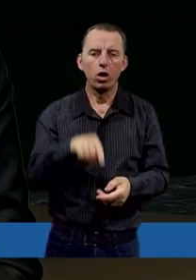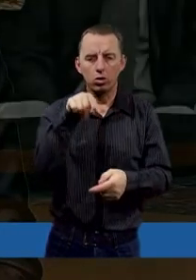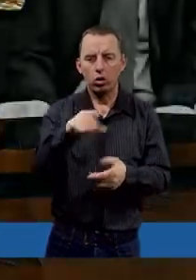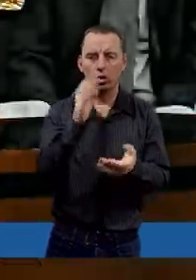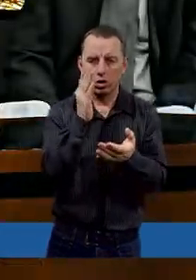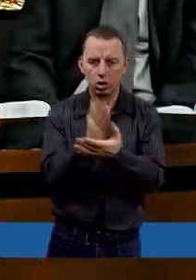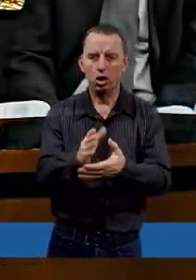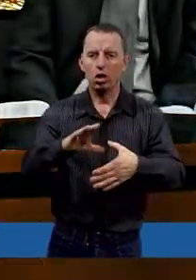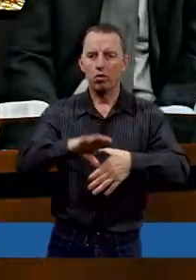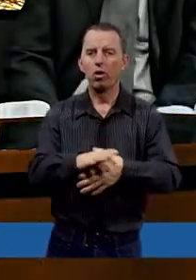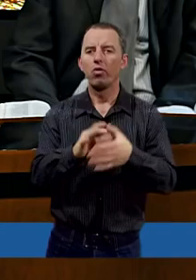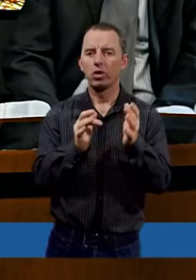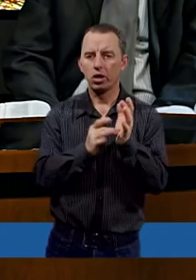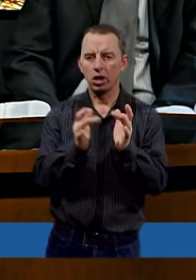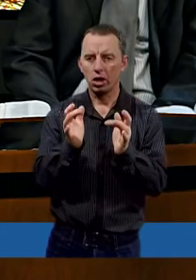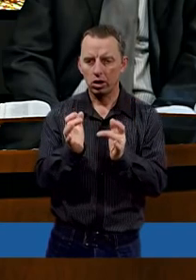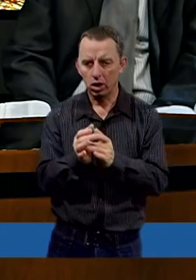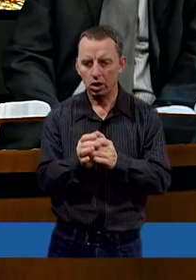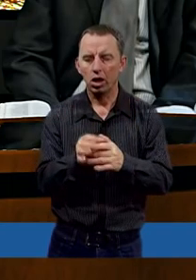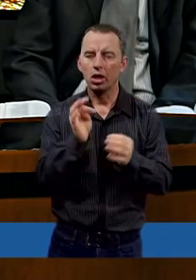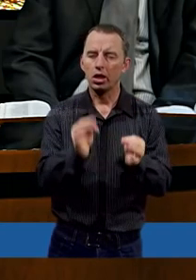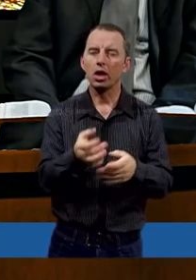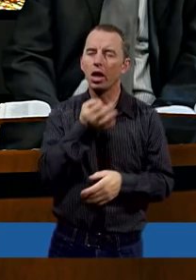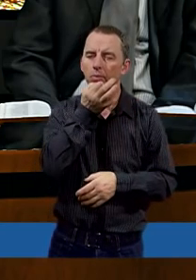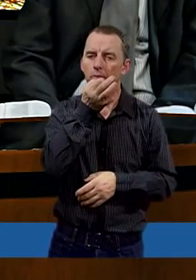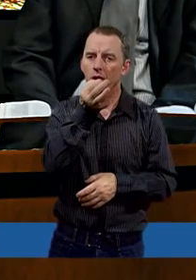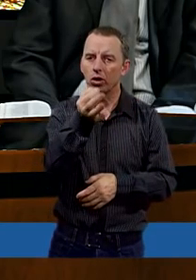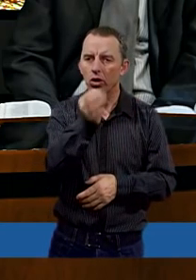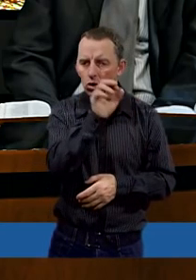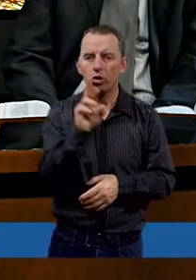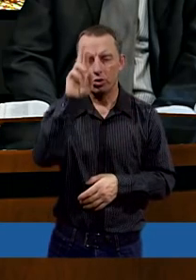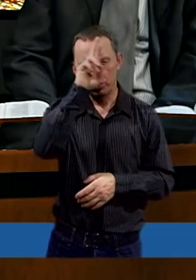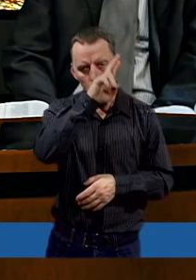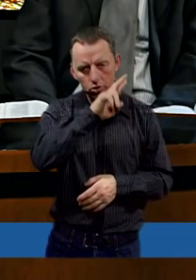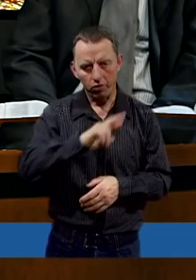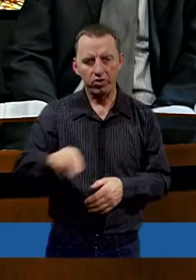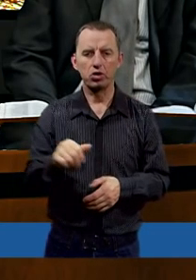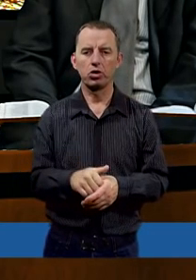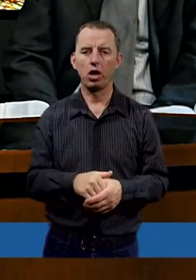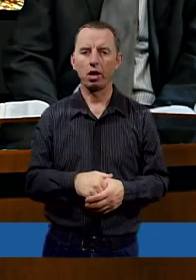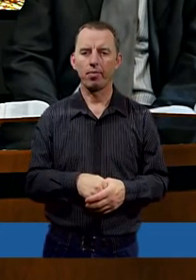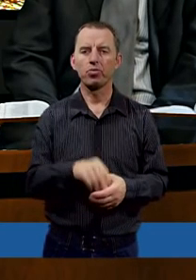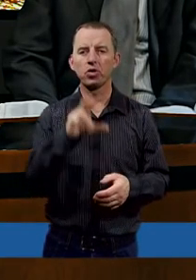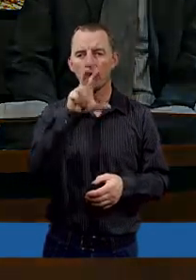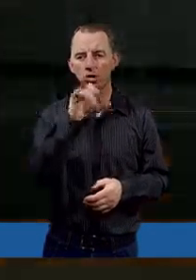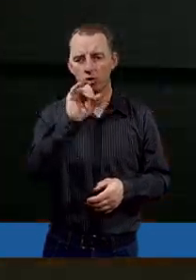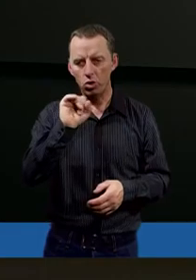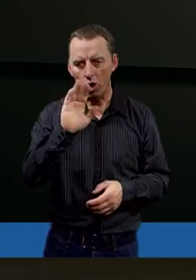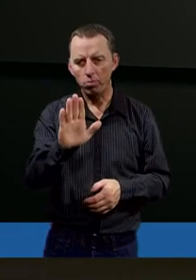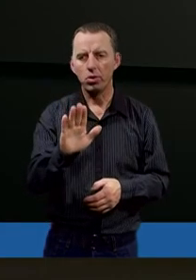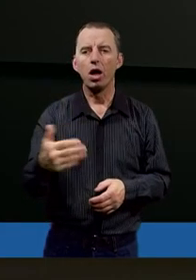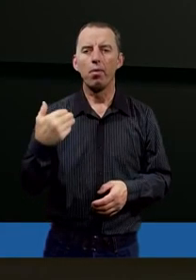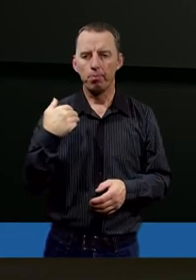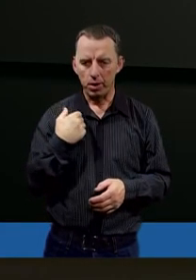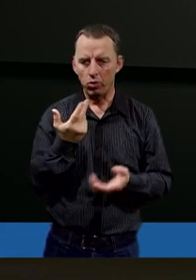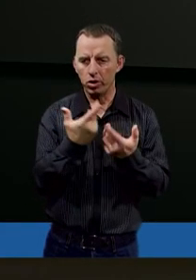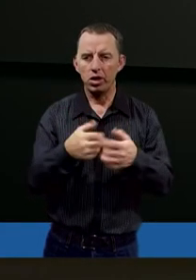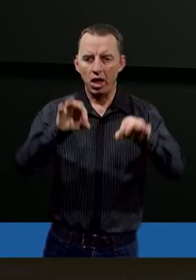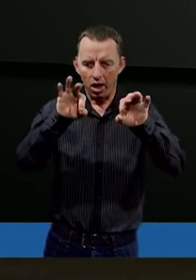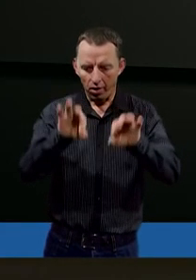Chrystusie. Mm-hmm. A teraz takie pytanie. Czy rzeczywiście Hiob był